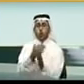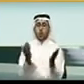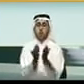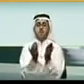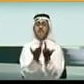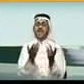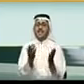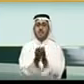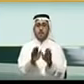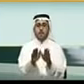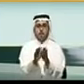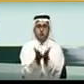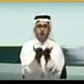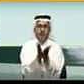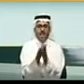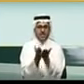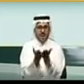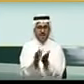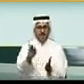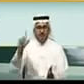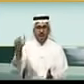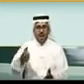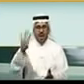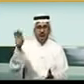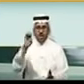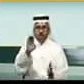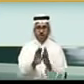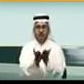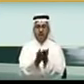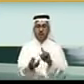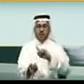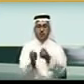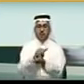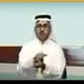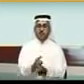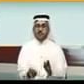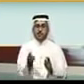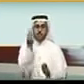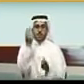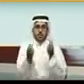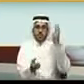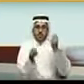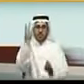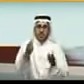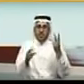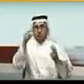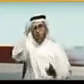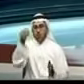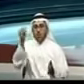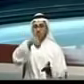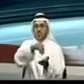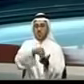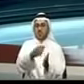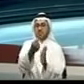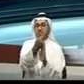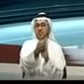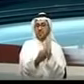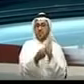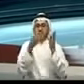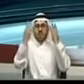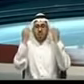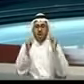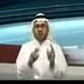سيطرتها. التحذيرات جاءت على خلفية إقدام الميليشيا الحوثية على مجموعة من الإجراءات لتغيير الثقافة